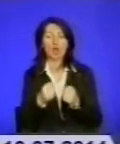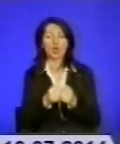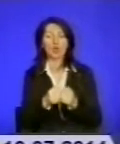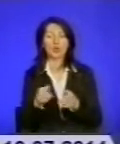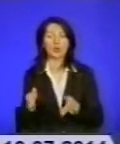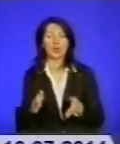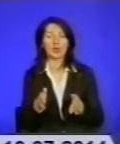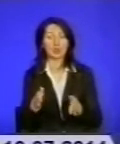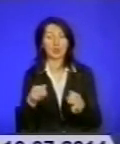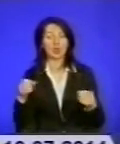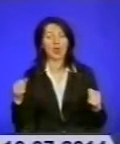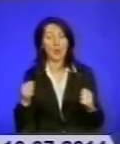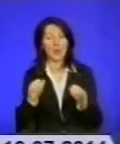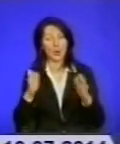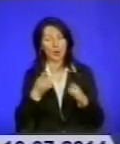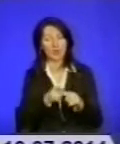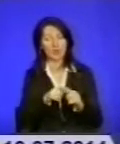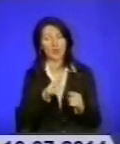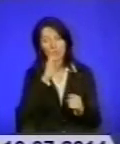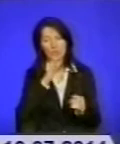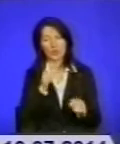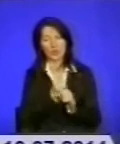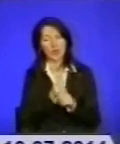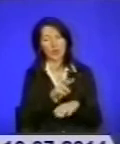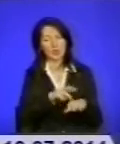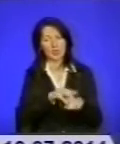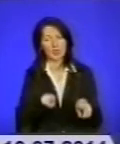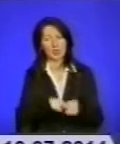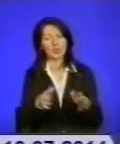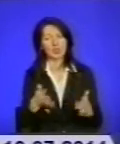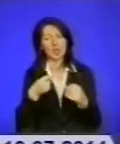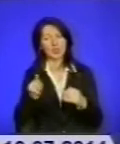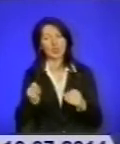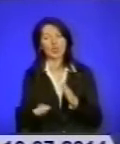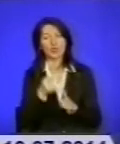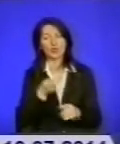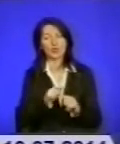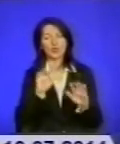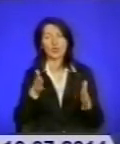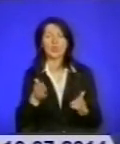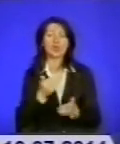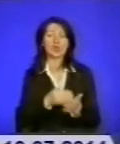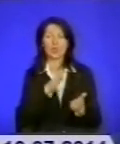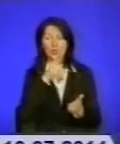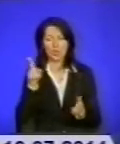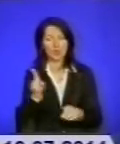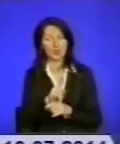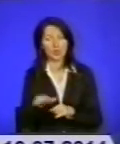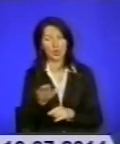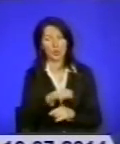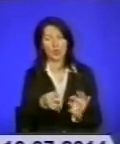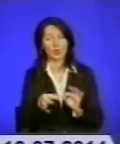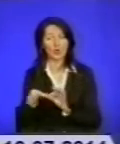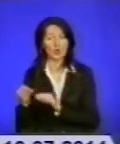якій підозрюють працівника міліції, а також розкриття інших злочинів, що сталися останнім часом на Тернопільщині.